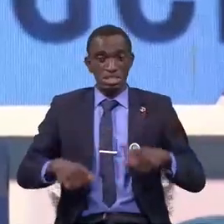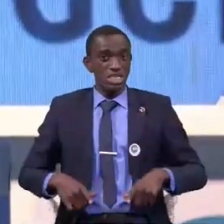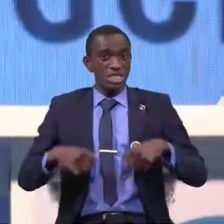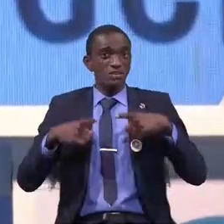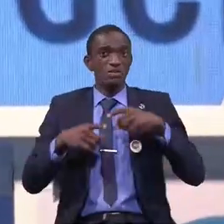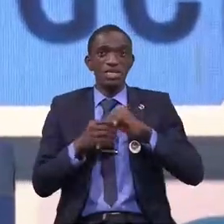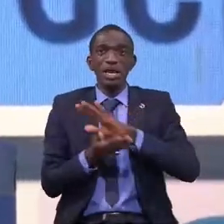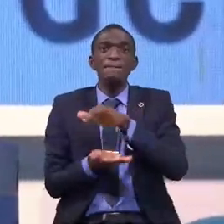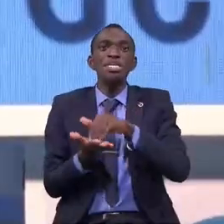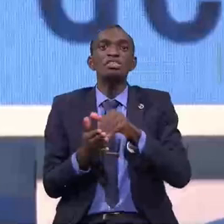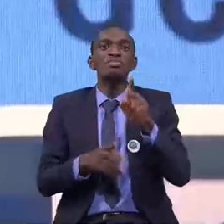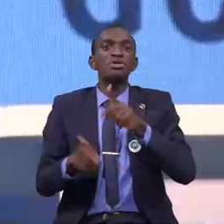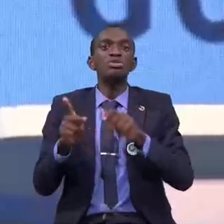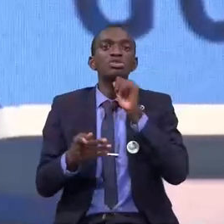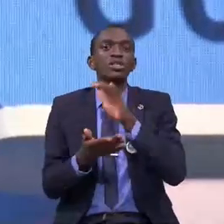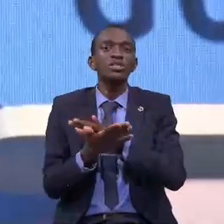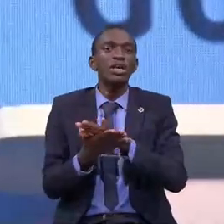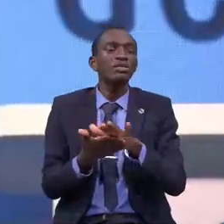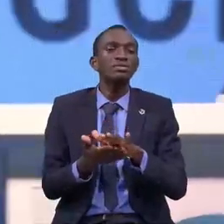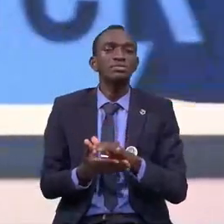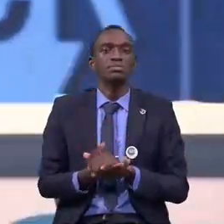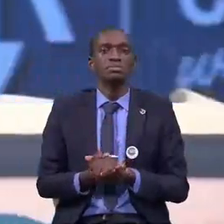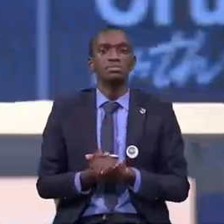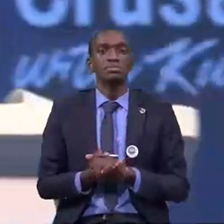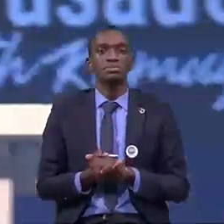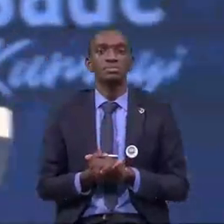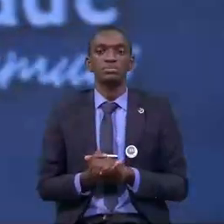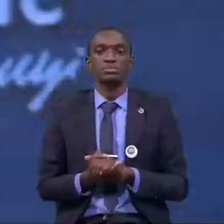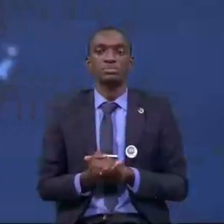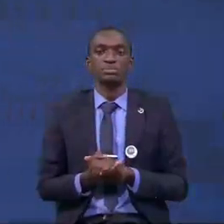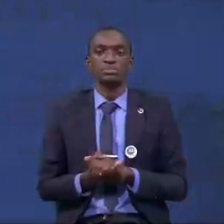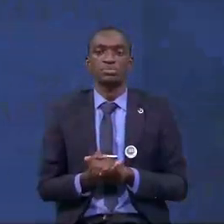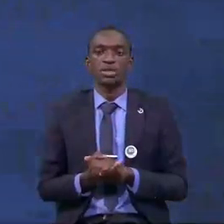Il dit, moi, j'habite au milieu des gens dont les lèvres sont impures.